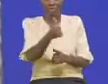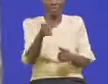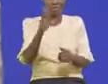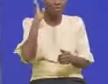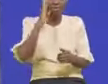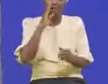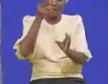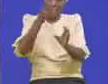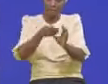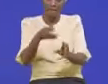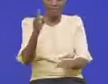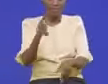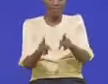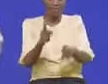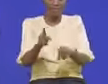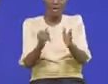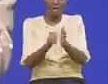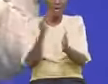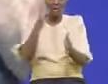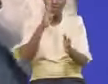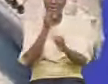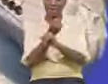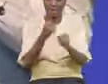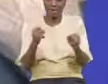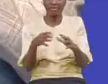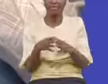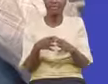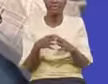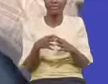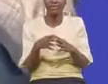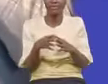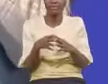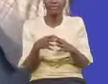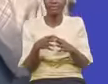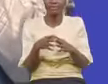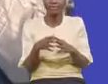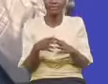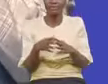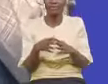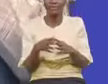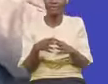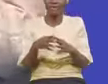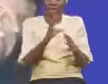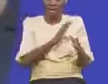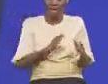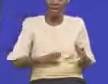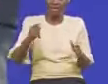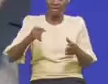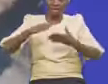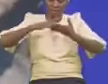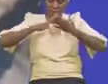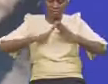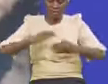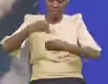Eye o gbo be no won to mo de do ki ora le mo aka o ha la mo yo la po de de adoma. Kristo ye nya